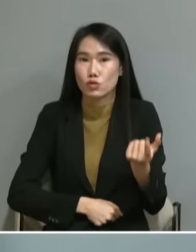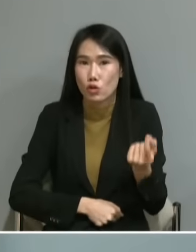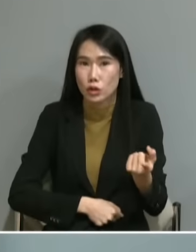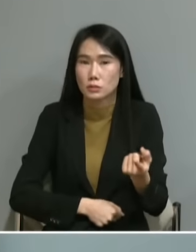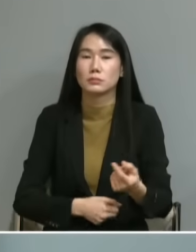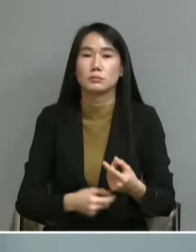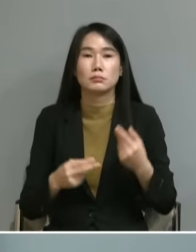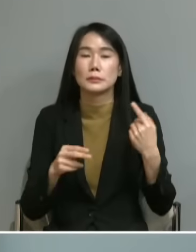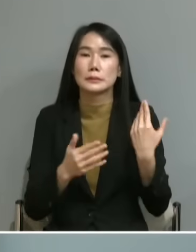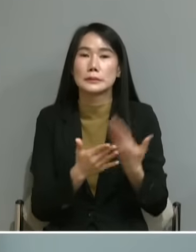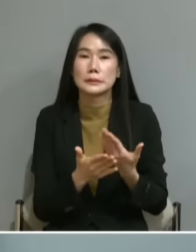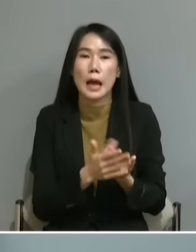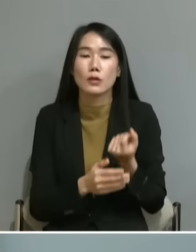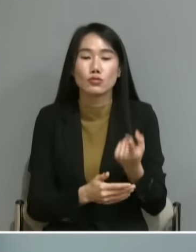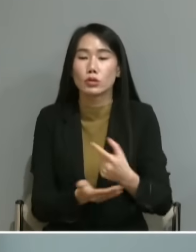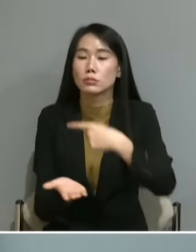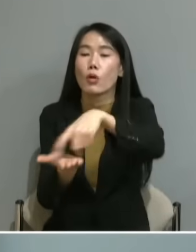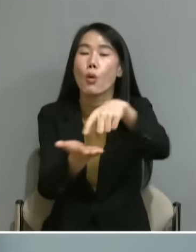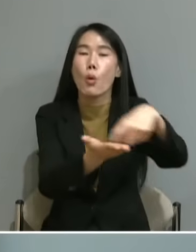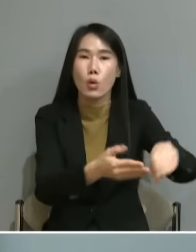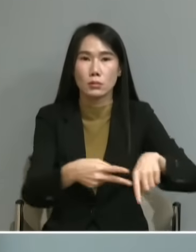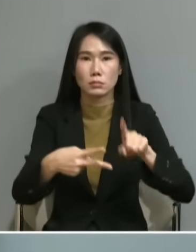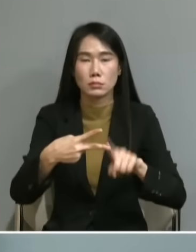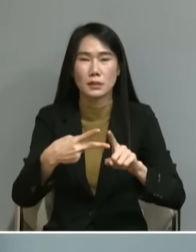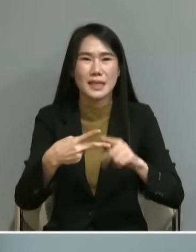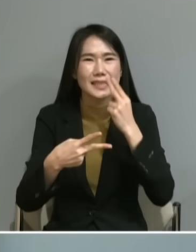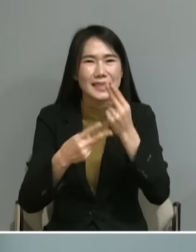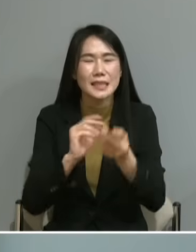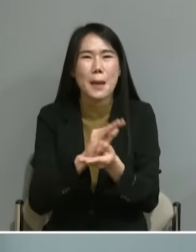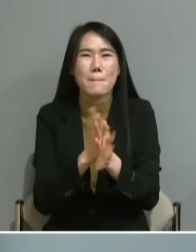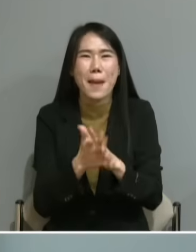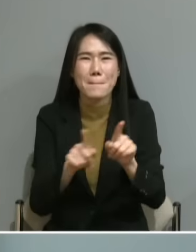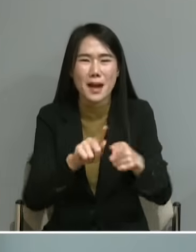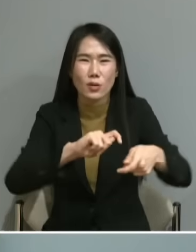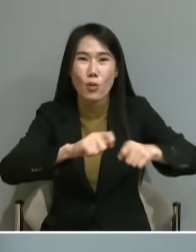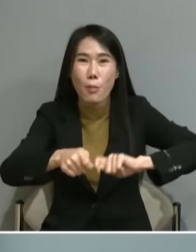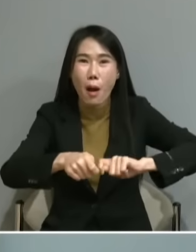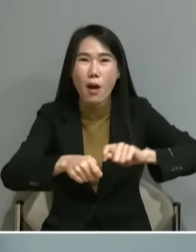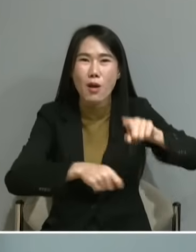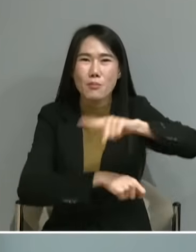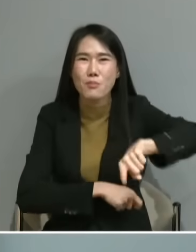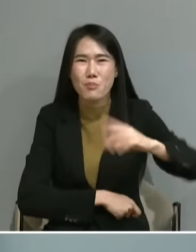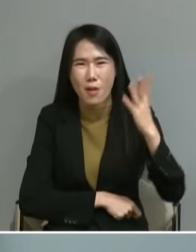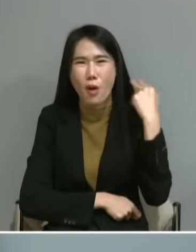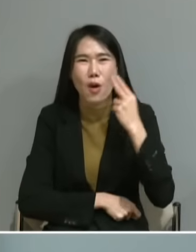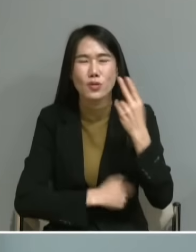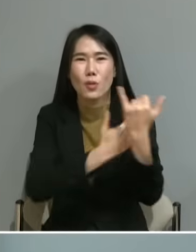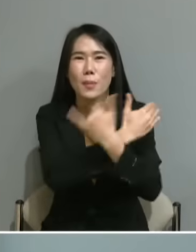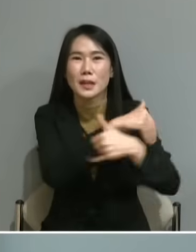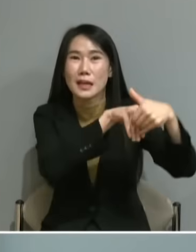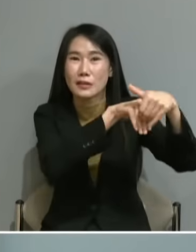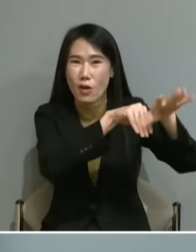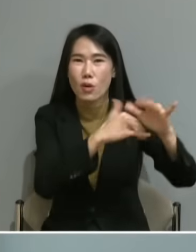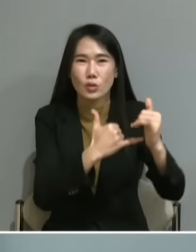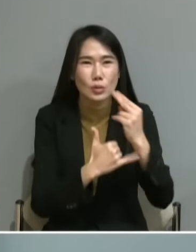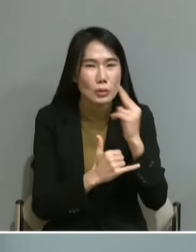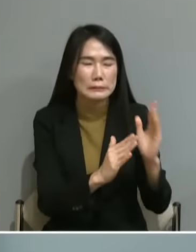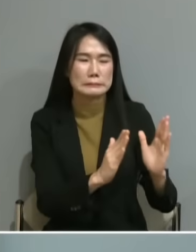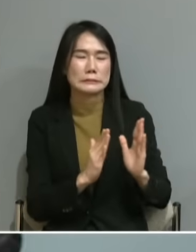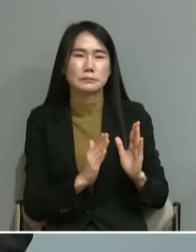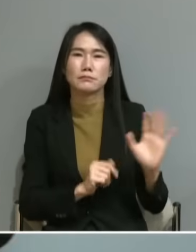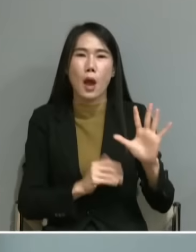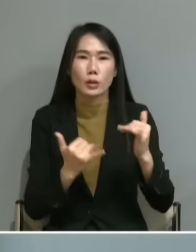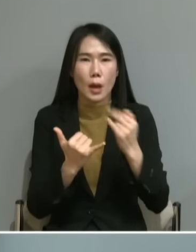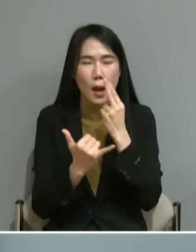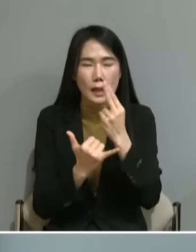ครับแจกเติมเงินสดนะครับสองก็คือใช้เป็นลักษณะคูปองอันนี้เราเคยเห็นมาแต่ครั้งนี้เนี่ยเราจะใช้กลไกที่มันเป็นลักษณะ